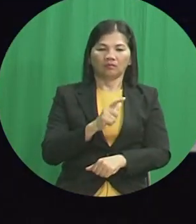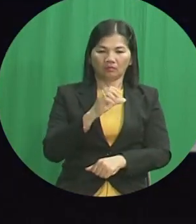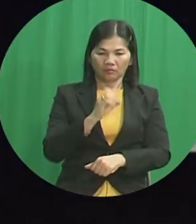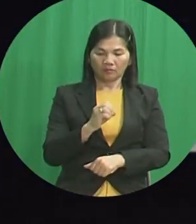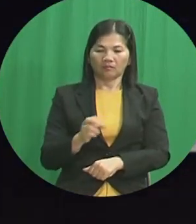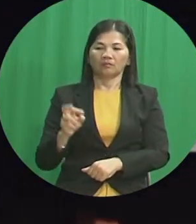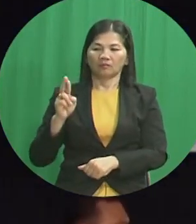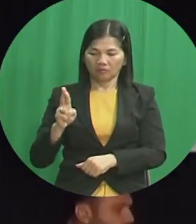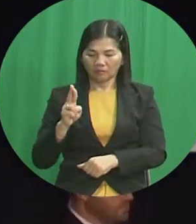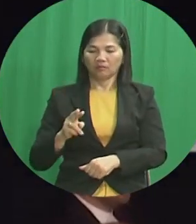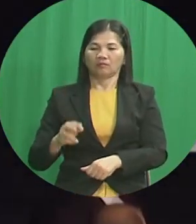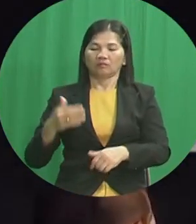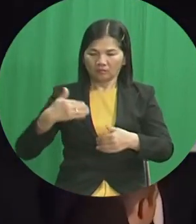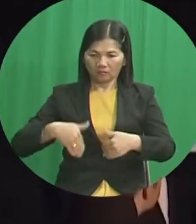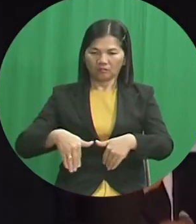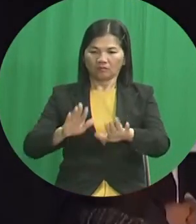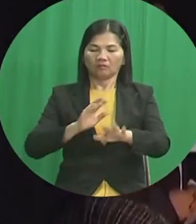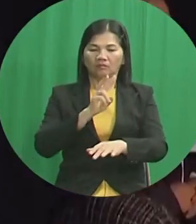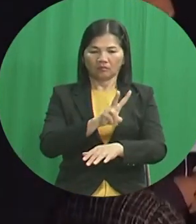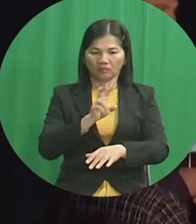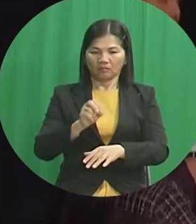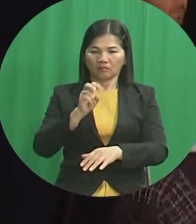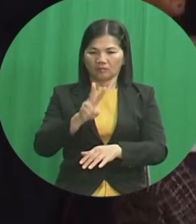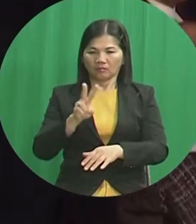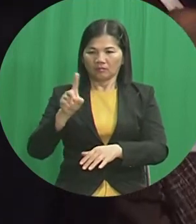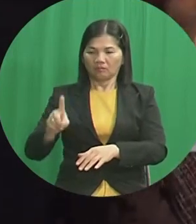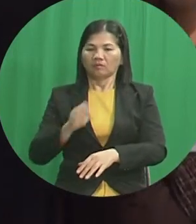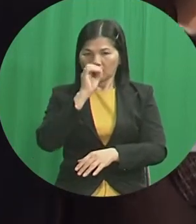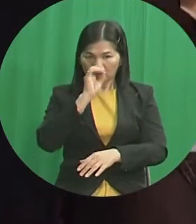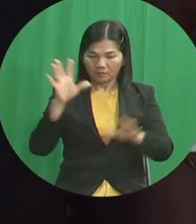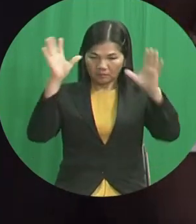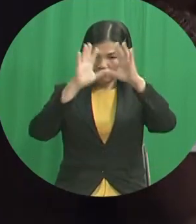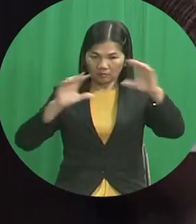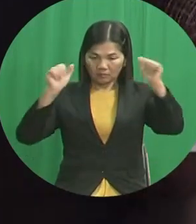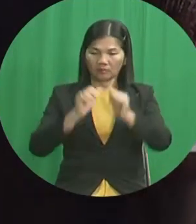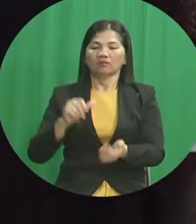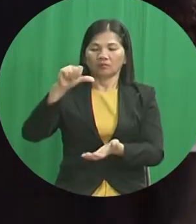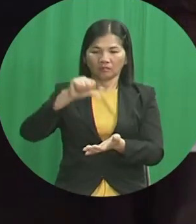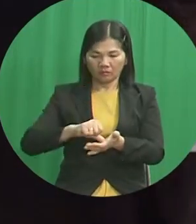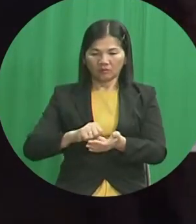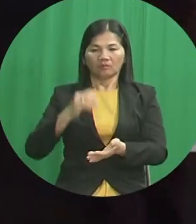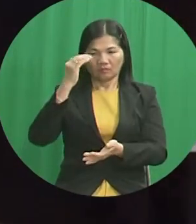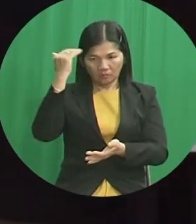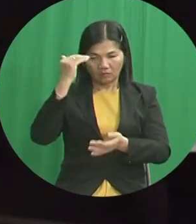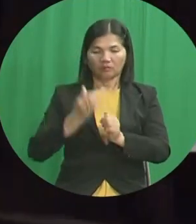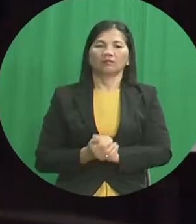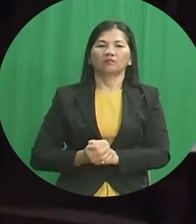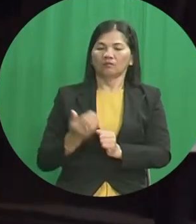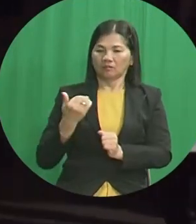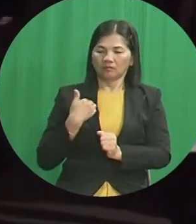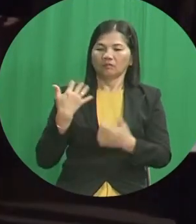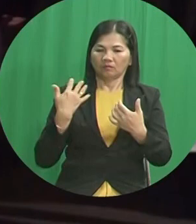បានធ្វើដំណើរទស្សនកិច្ចនៅក្នុងឆ្នាំ2001មកសូមបញ្ជាក់ថាប្រធានាធិបតីអ៊ីរ៉ង់លោក Ibrahim Raisi